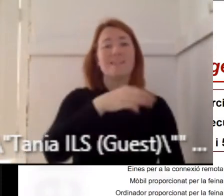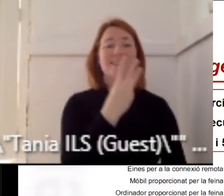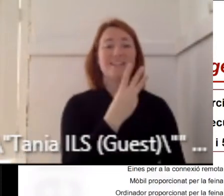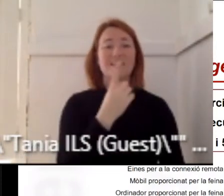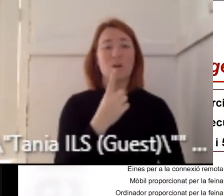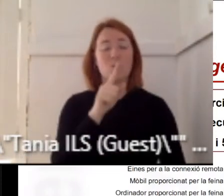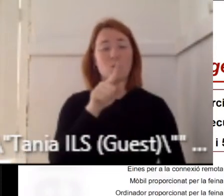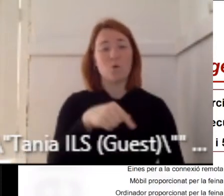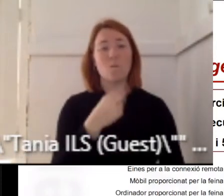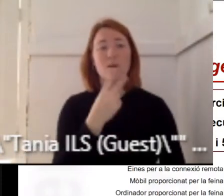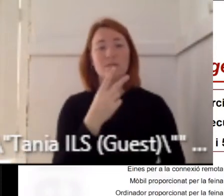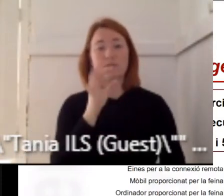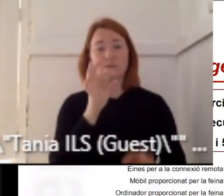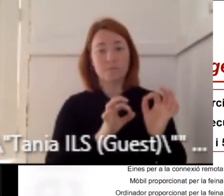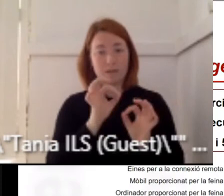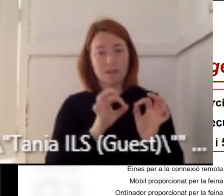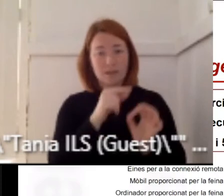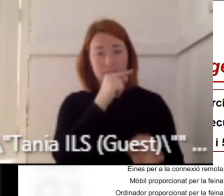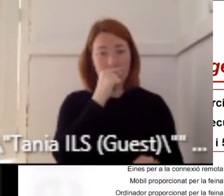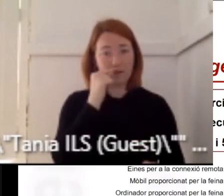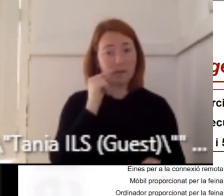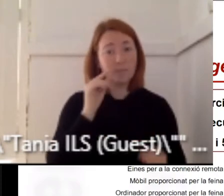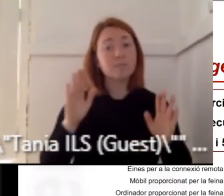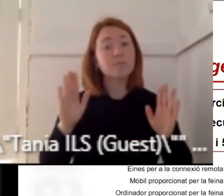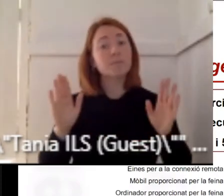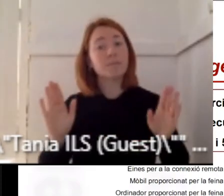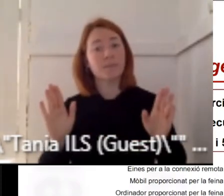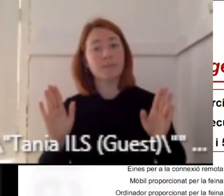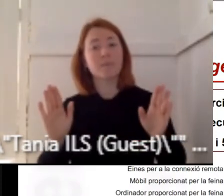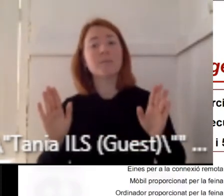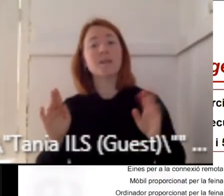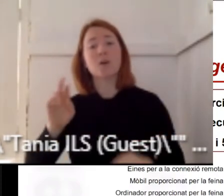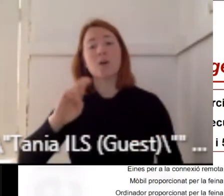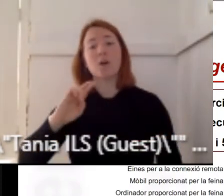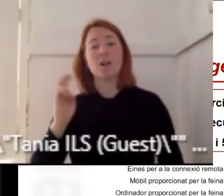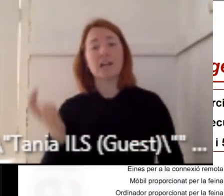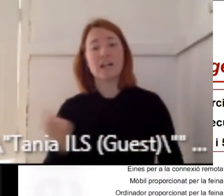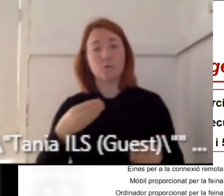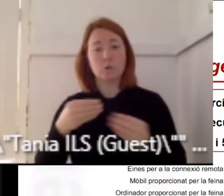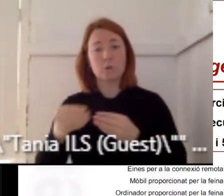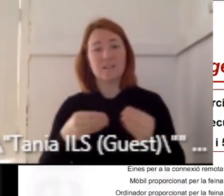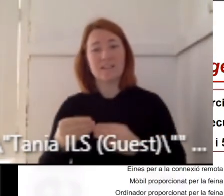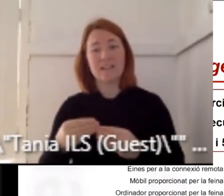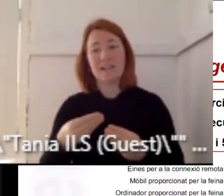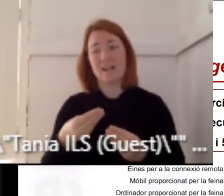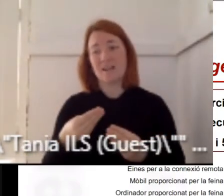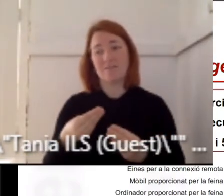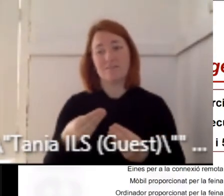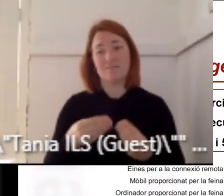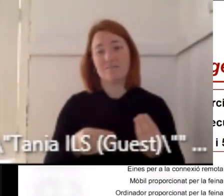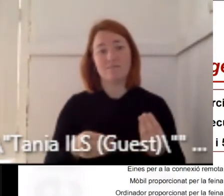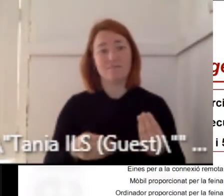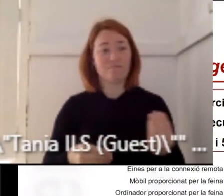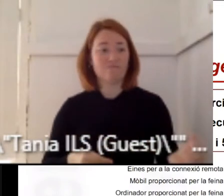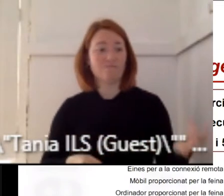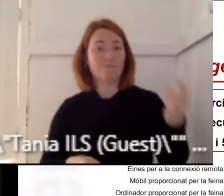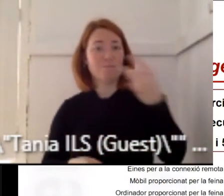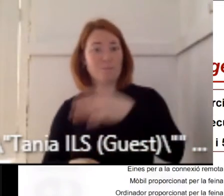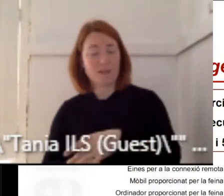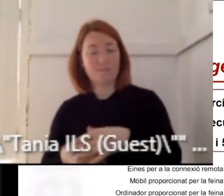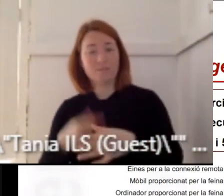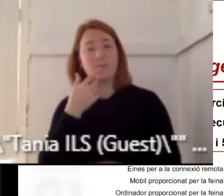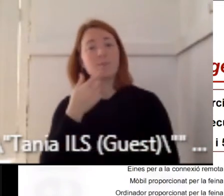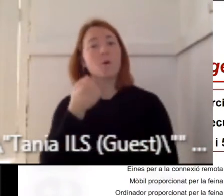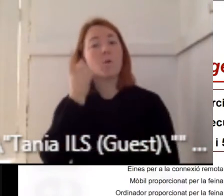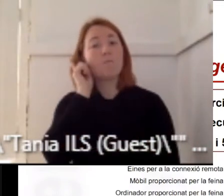31,2% d'homes, però en canvi se'ls han proporcionat menys recursos materials. Per exemple, mòbil per la feina doncs, s'ha proporcionat